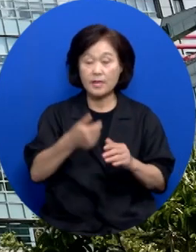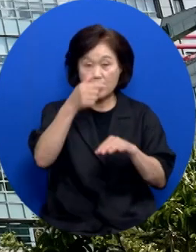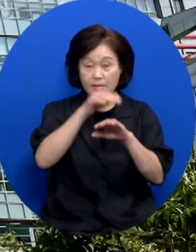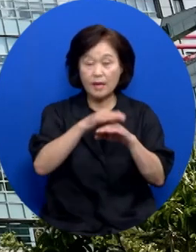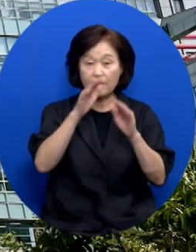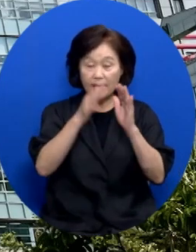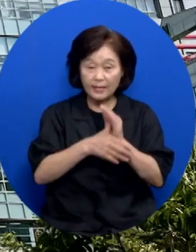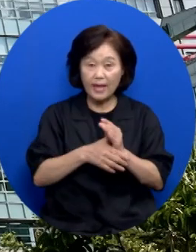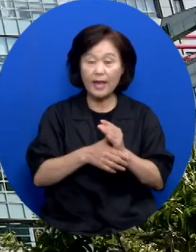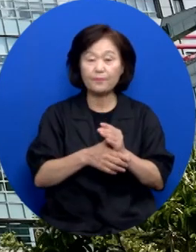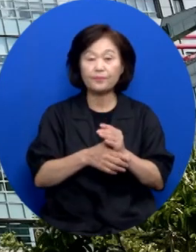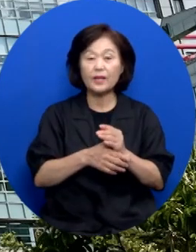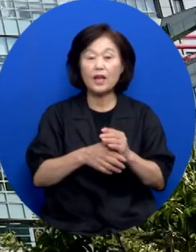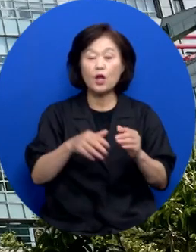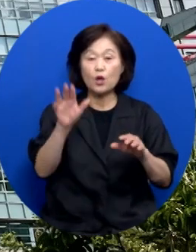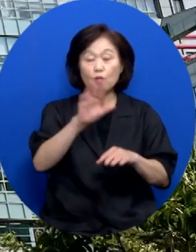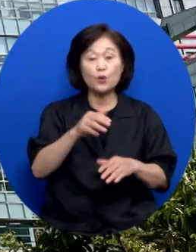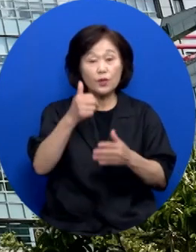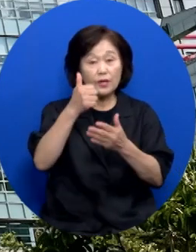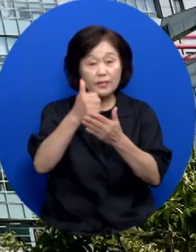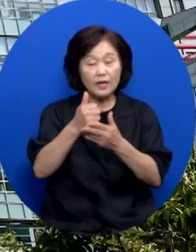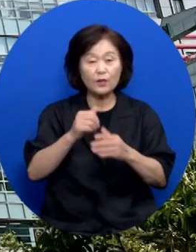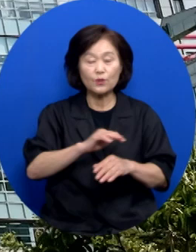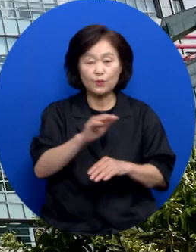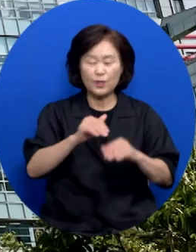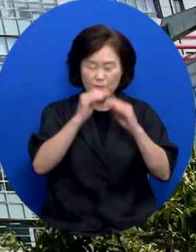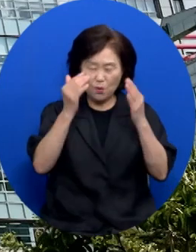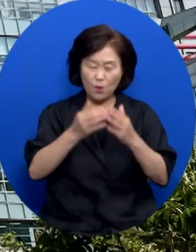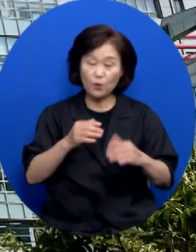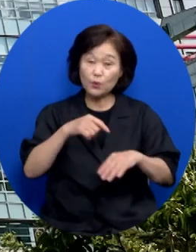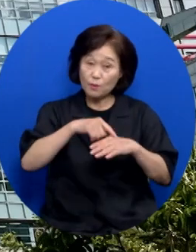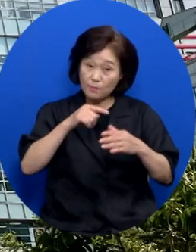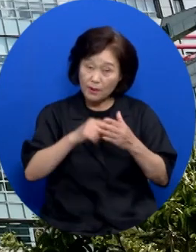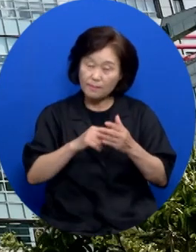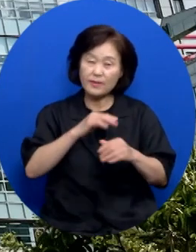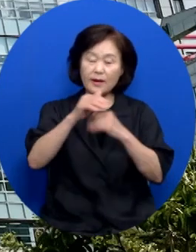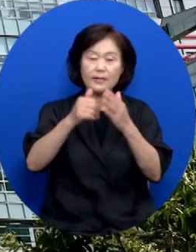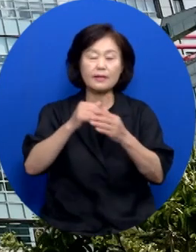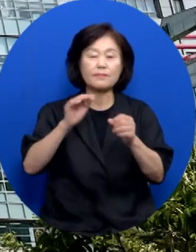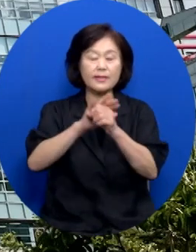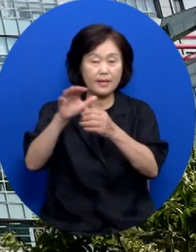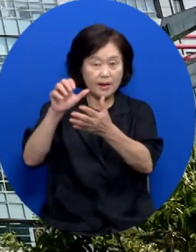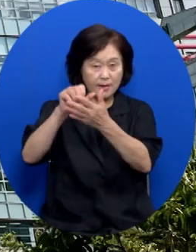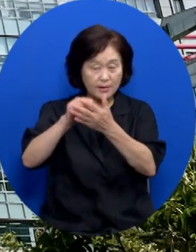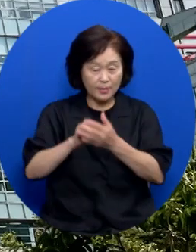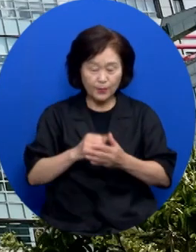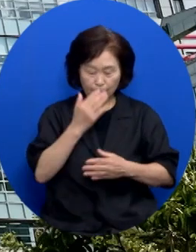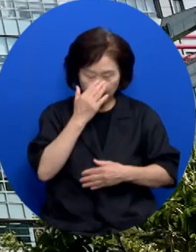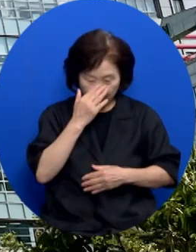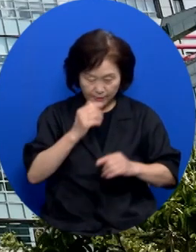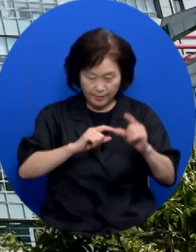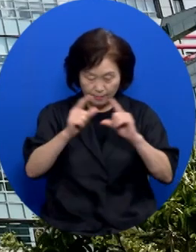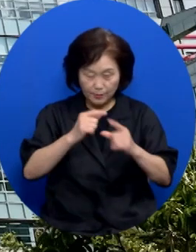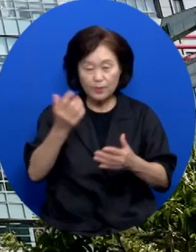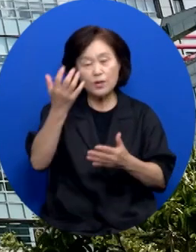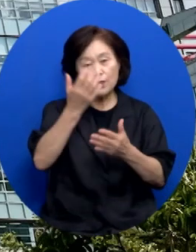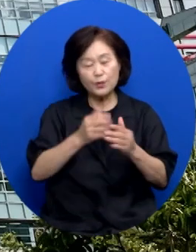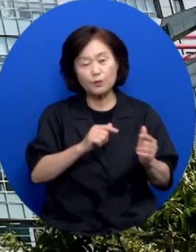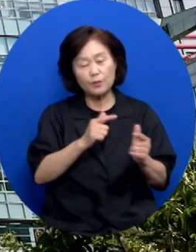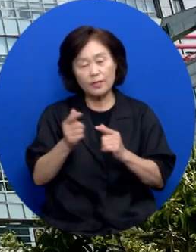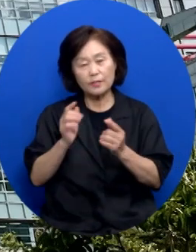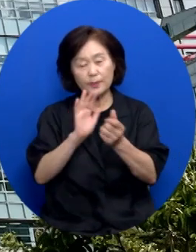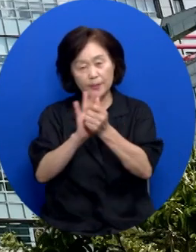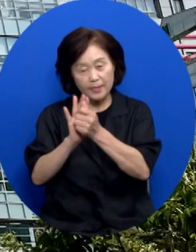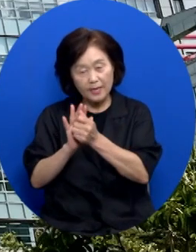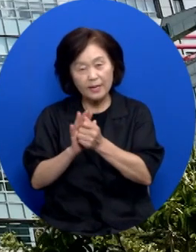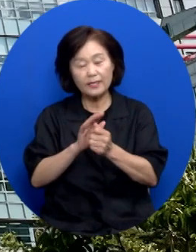예배에서 기장 전상건 총회장은 우리 모두 가슴에 하나님의 사랑을 품고 겸손한 자세로 이주민을 대해야 한다고